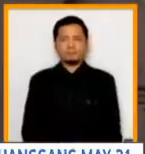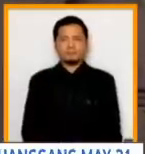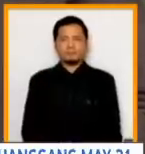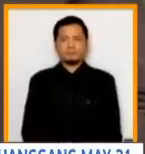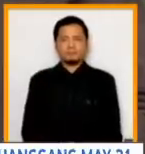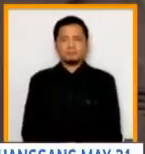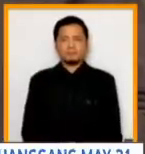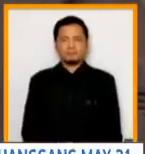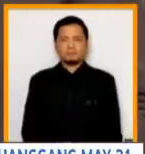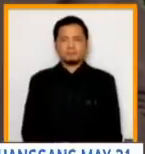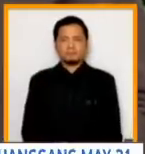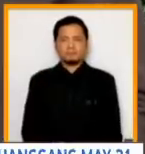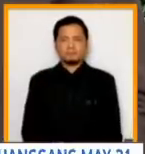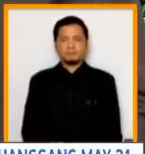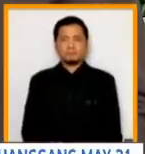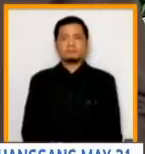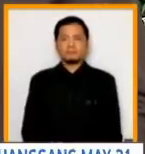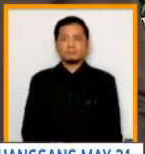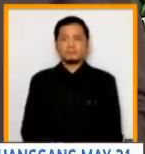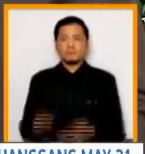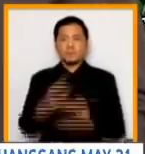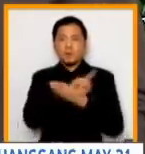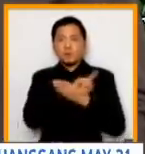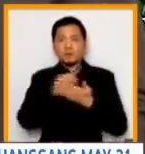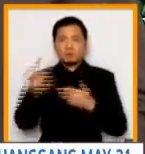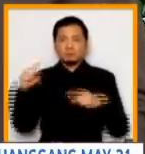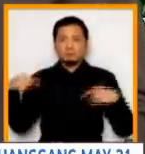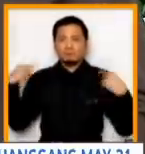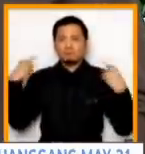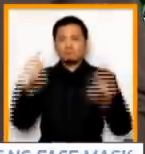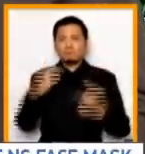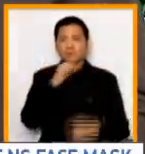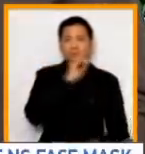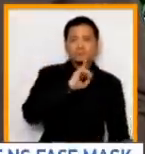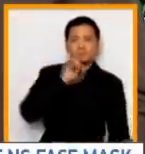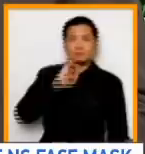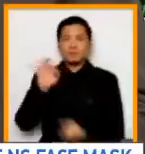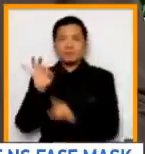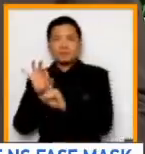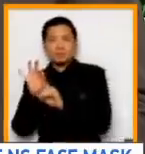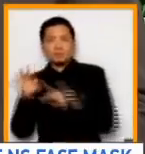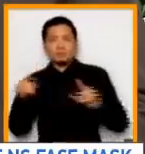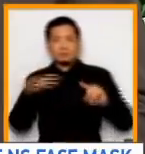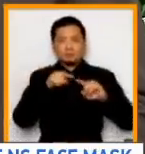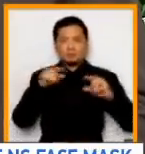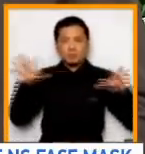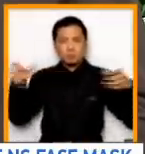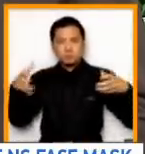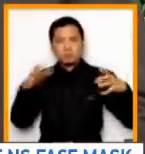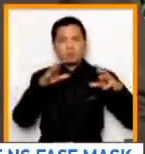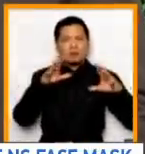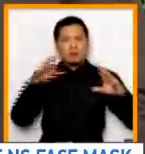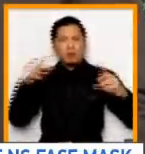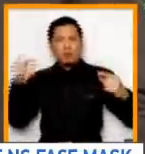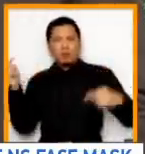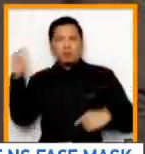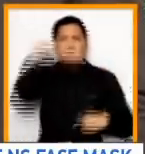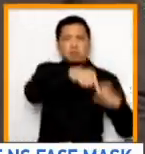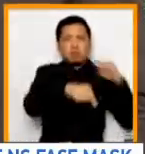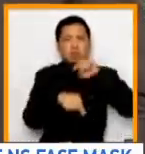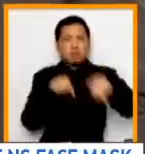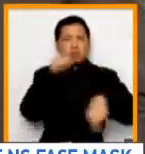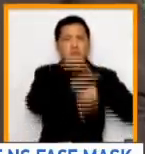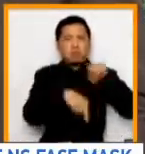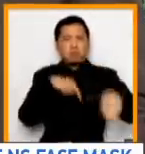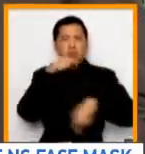Isang linggo na ang bombahan ng Israel at Palestine group na Hamas. Hindi nakaligtas sa airstrike ng Israel, maging mga opisina ng ilang